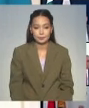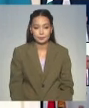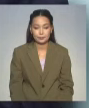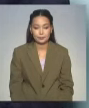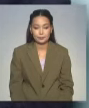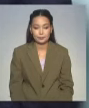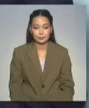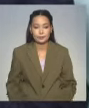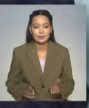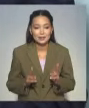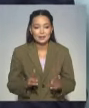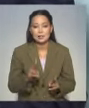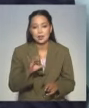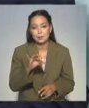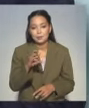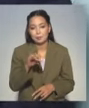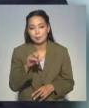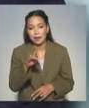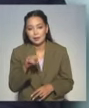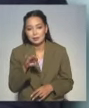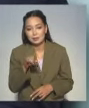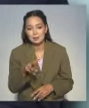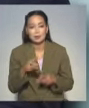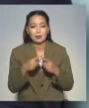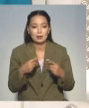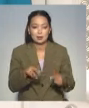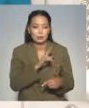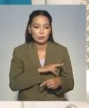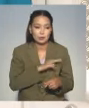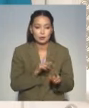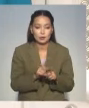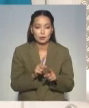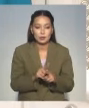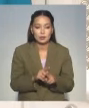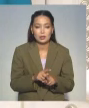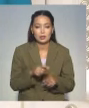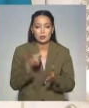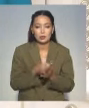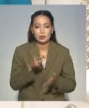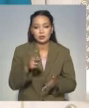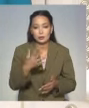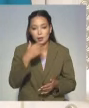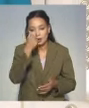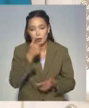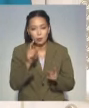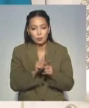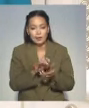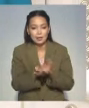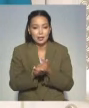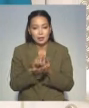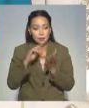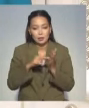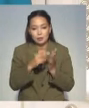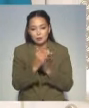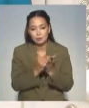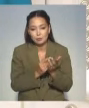Терроризмге, сепаратизмге және экстремизмге қарсы іс-қимыл жөніндегі 2025-2027 жылдарға арналған ынтымақтастық бағдарламасын